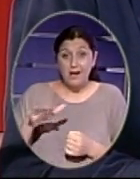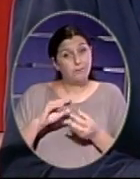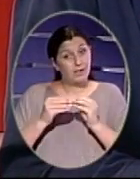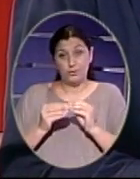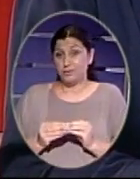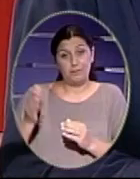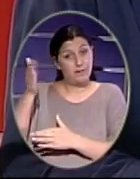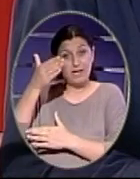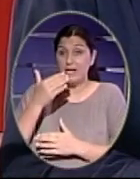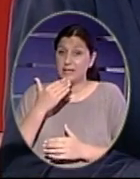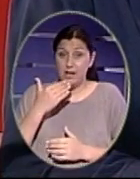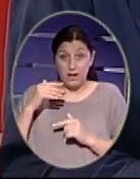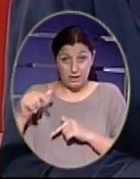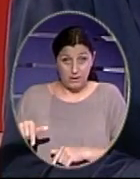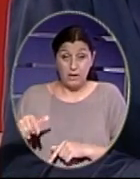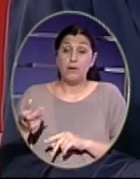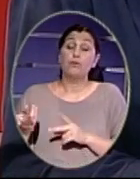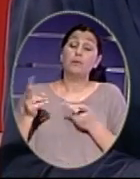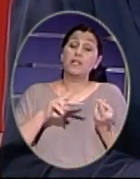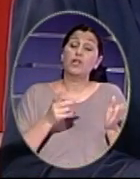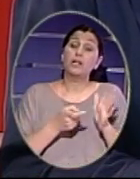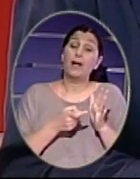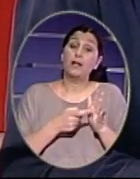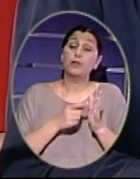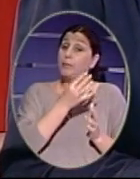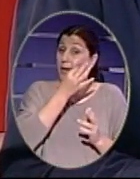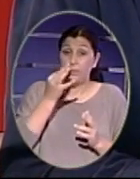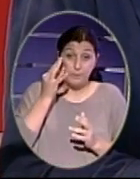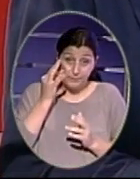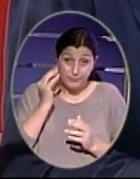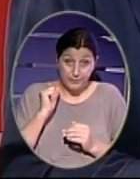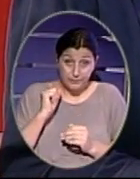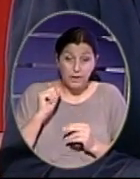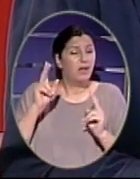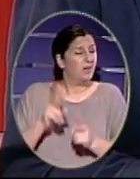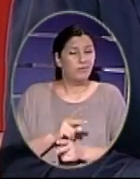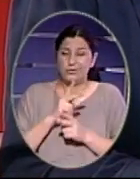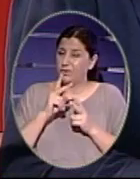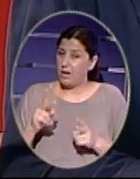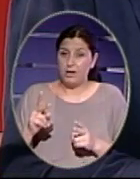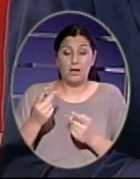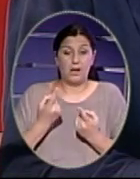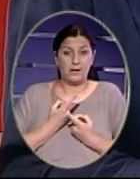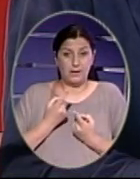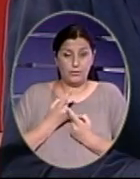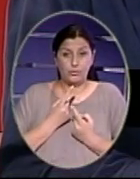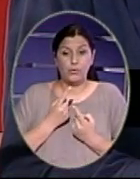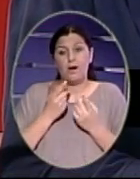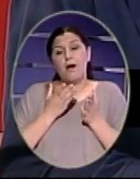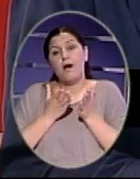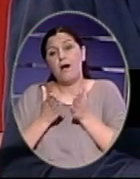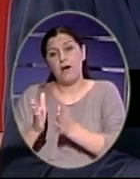למדינת ישראל מחד, והן את דרישות הבדואים מאידך. לא ייתכן שאנחנו נלך